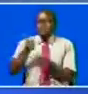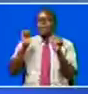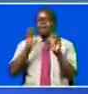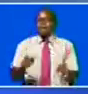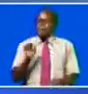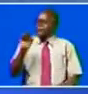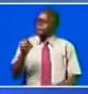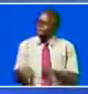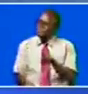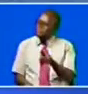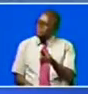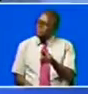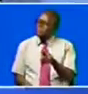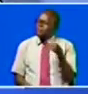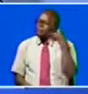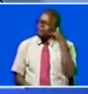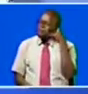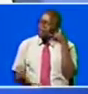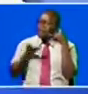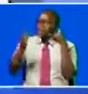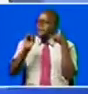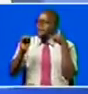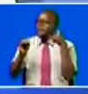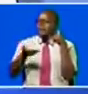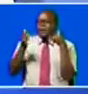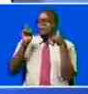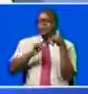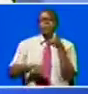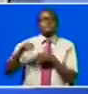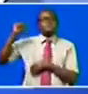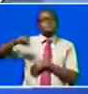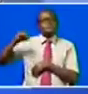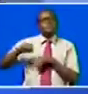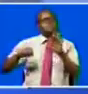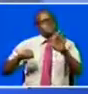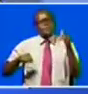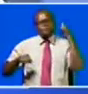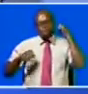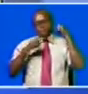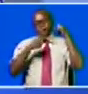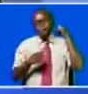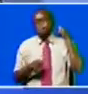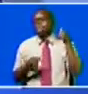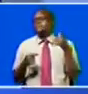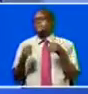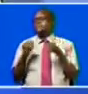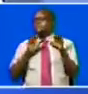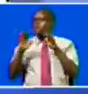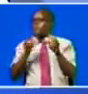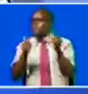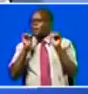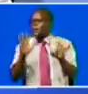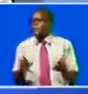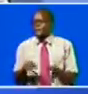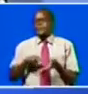unamuuliza, "Jamani, mbona hii simu jamani uongei?" Ati niko kwa simu. Unashindwa hiyo simu, mbona hana mahusiano ya kuongea?